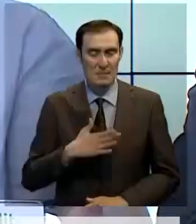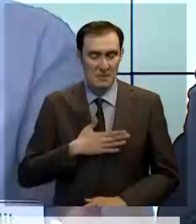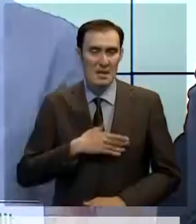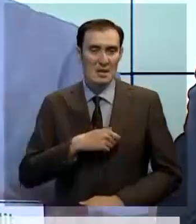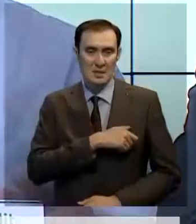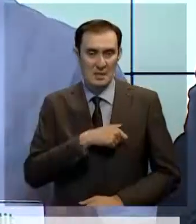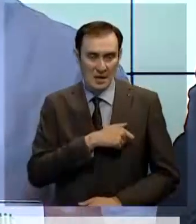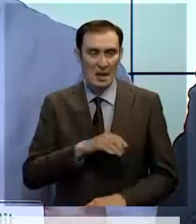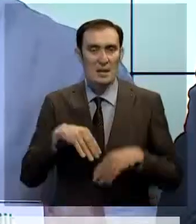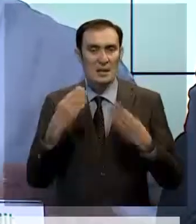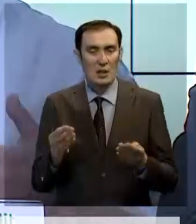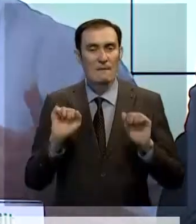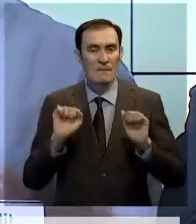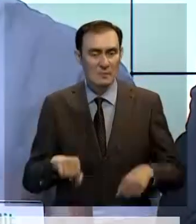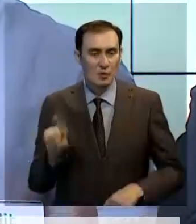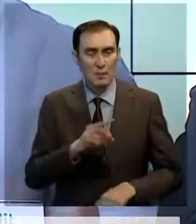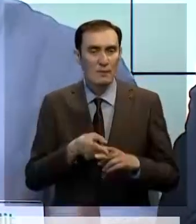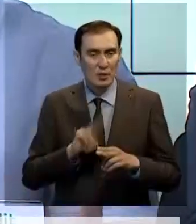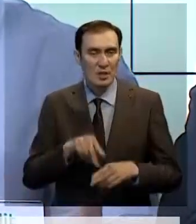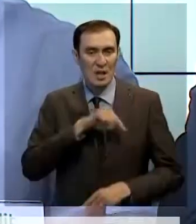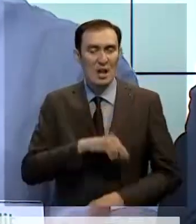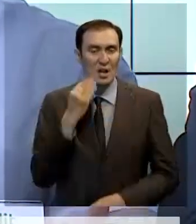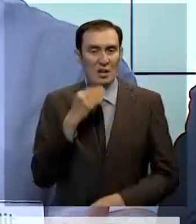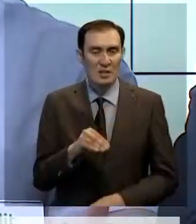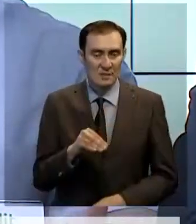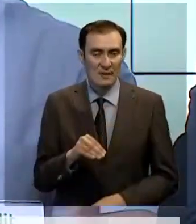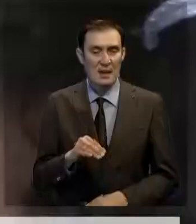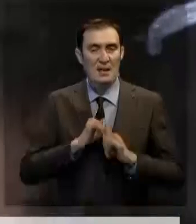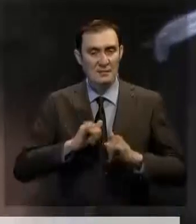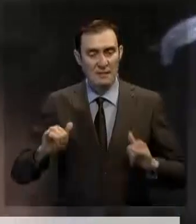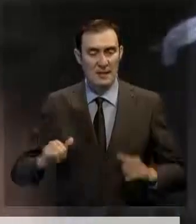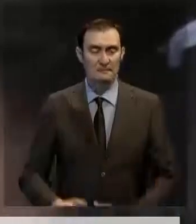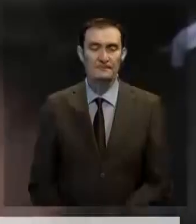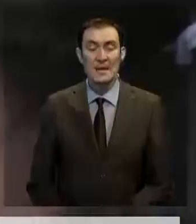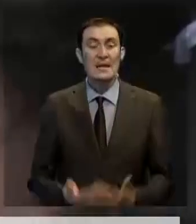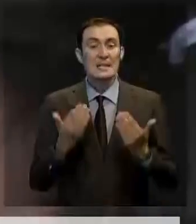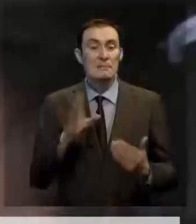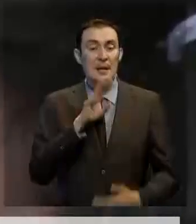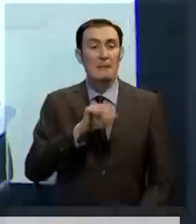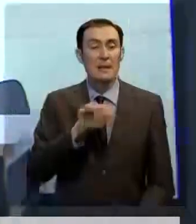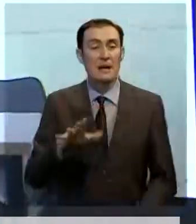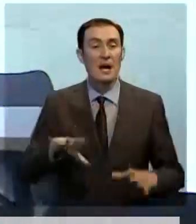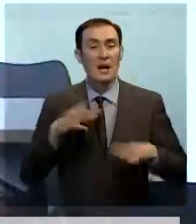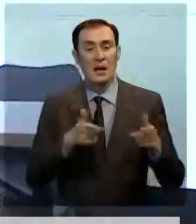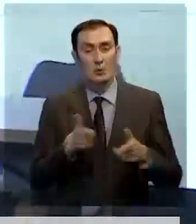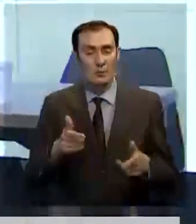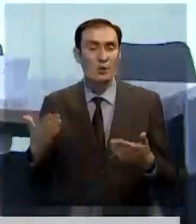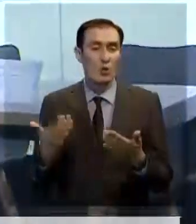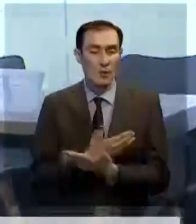тренера, дали возможность, чтобы вот этому качеству ее развиться. Теперь Малика готовится